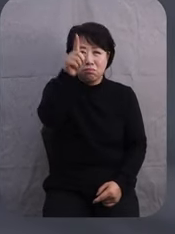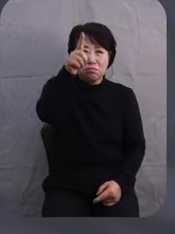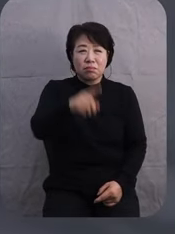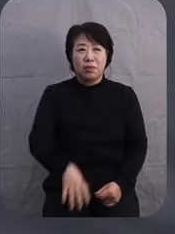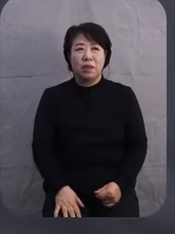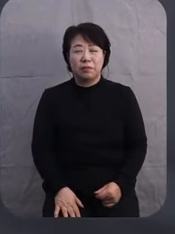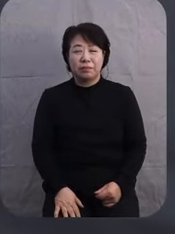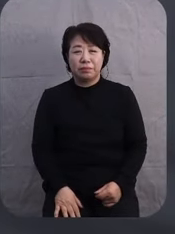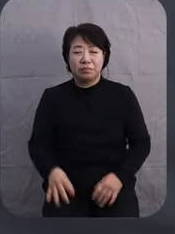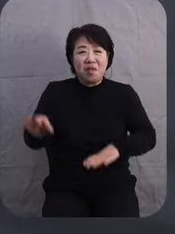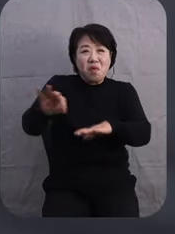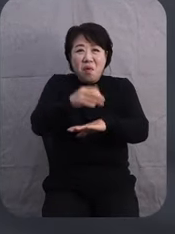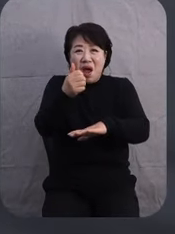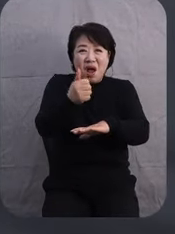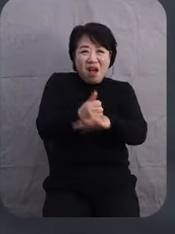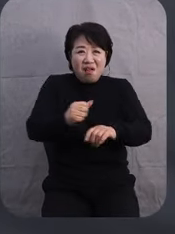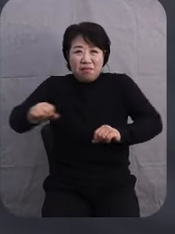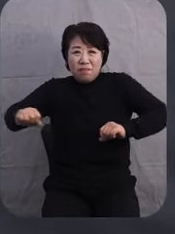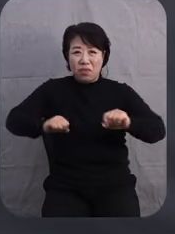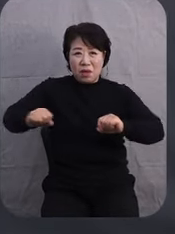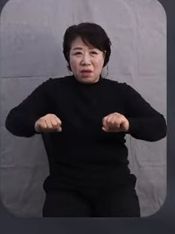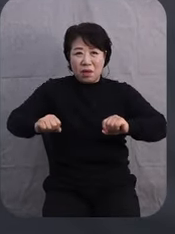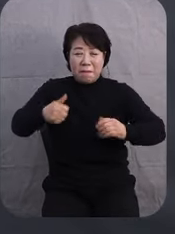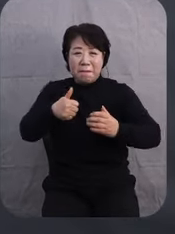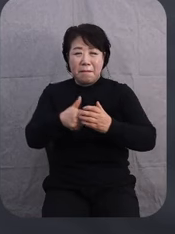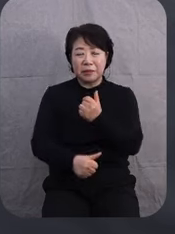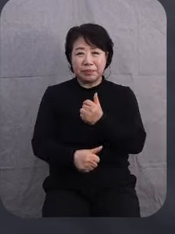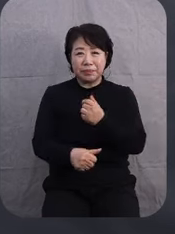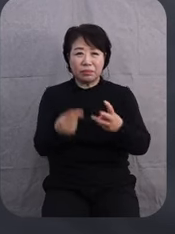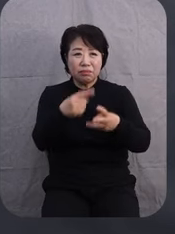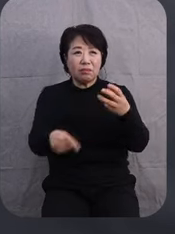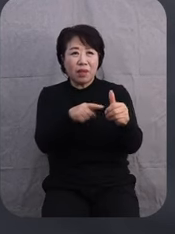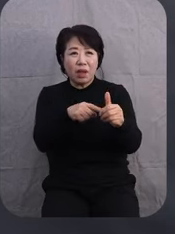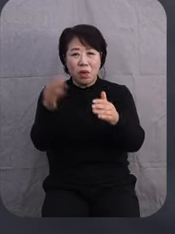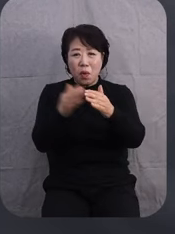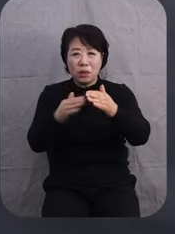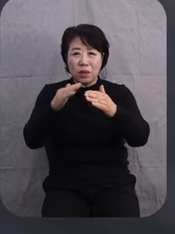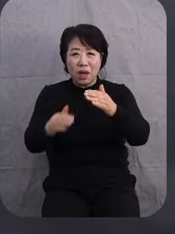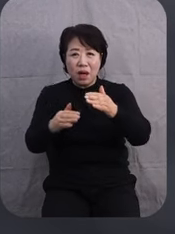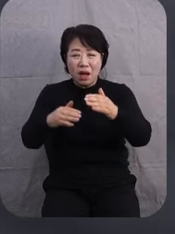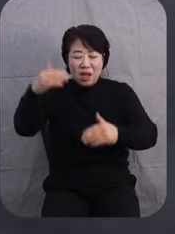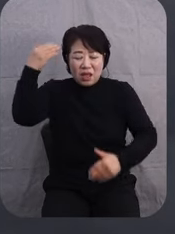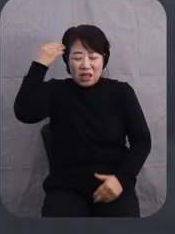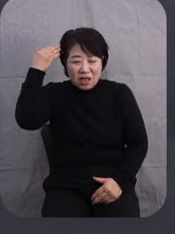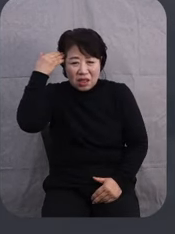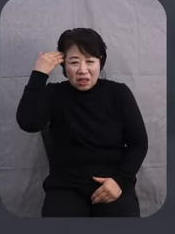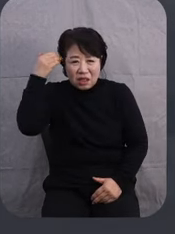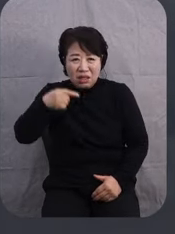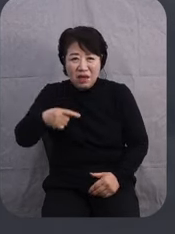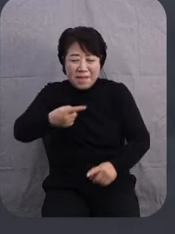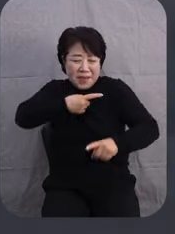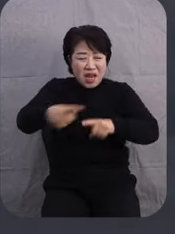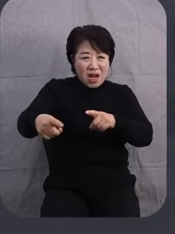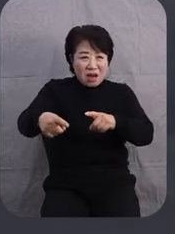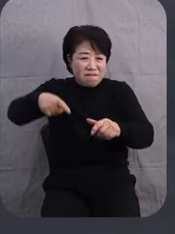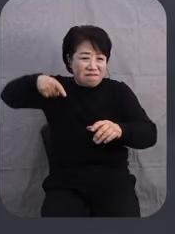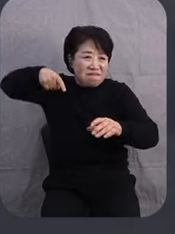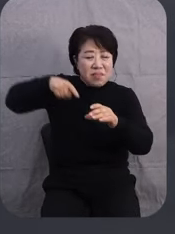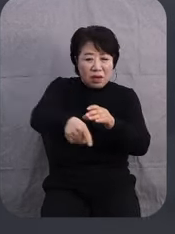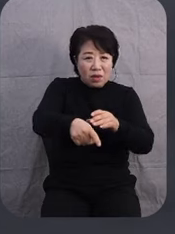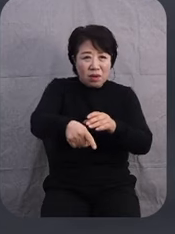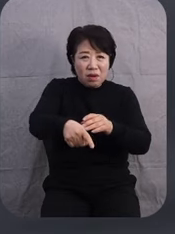왕노름에 빠진 윤석열은 공정과 상식 그 위에 칼을 꽂고 피 묻은 손가락